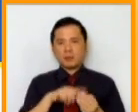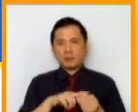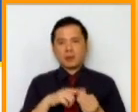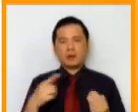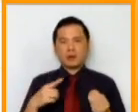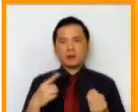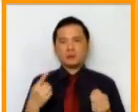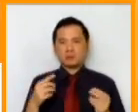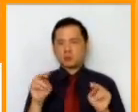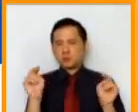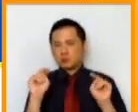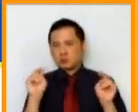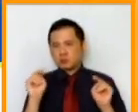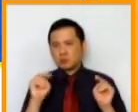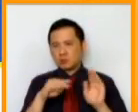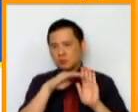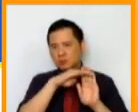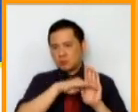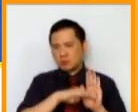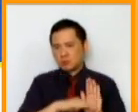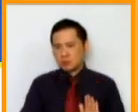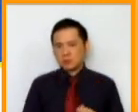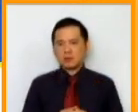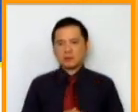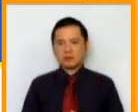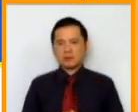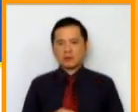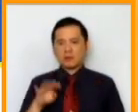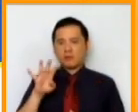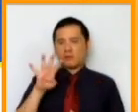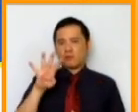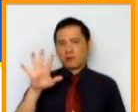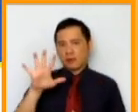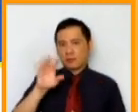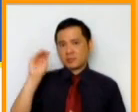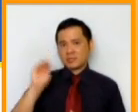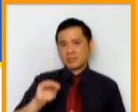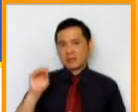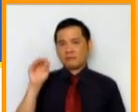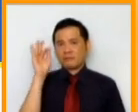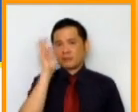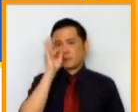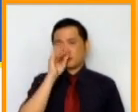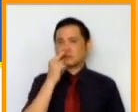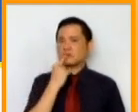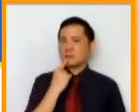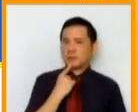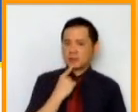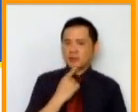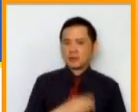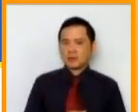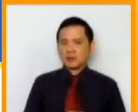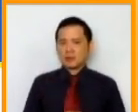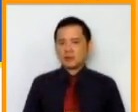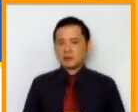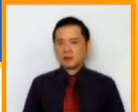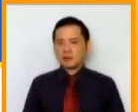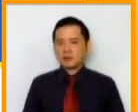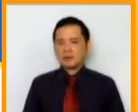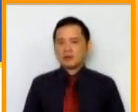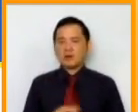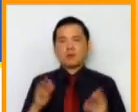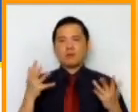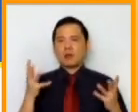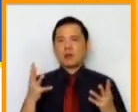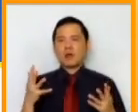Mayo. 45% kasi ng mga Pilipino ang sumang-ayon na nasasabi nila ng hayagan at walang takot ang lahat ng gusto